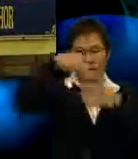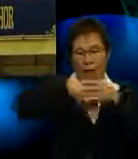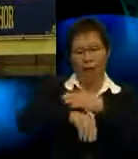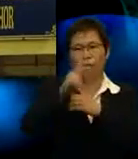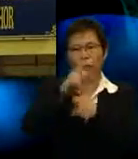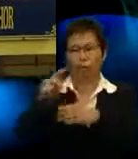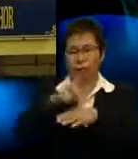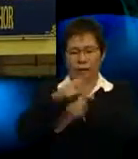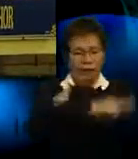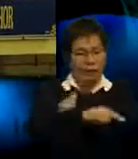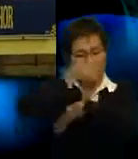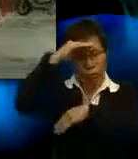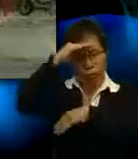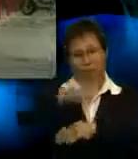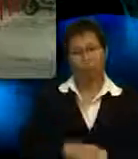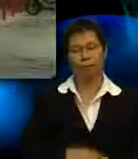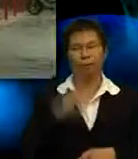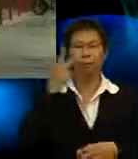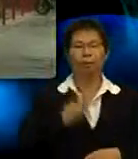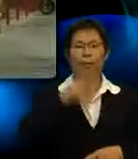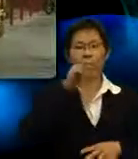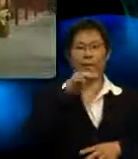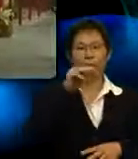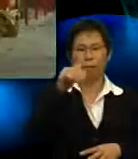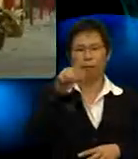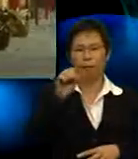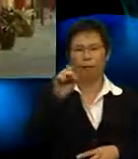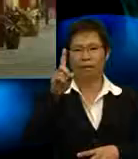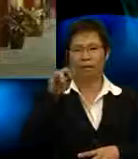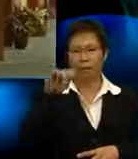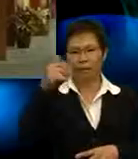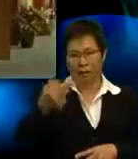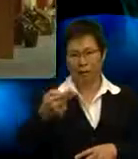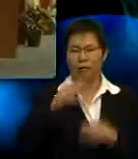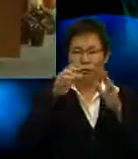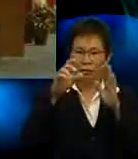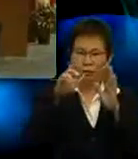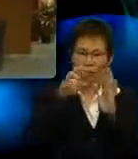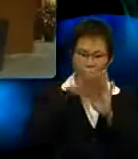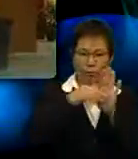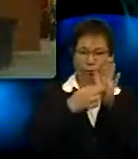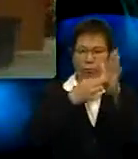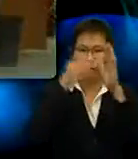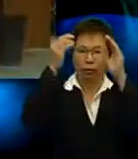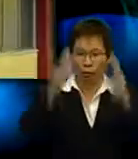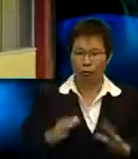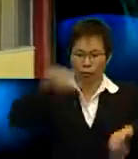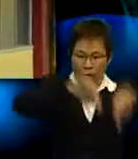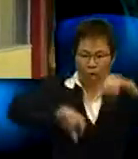Ta'zim. Puan Mas Diana Ahmad Kamil merupakan seorang guru sains di sekolah ini sejak